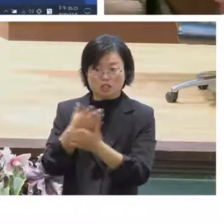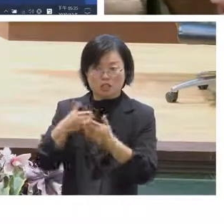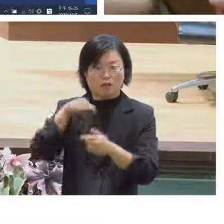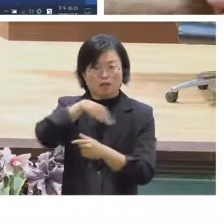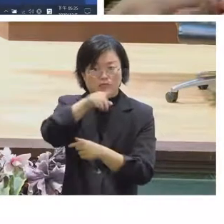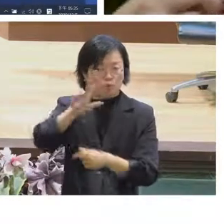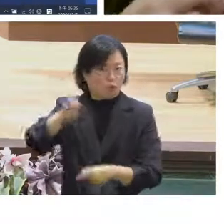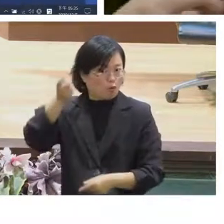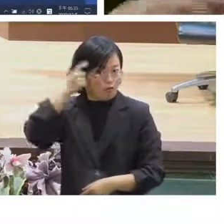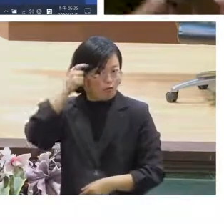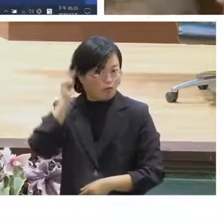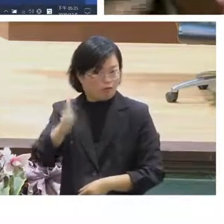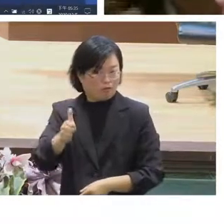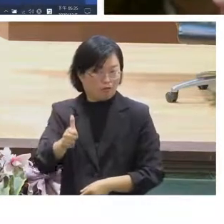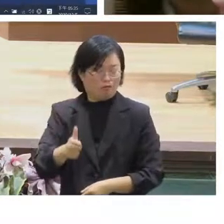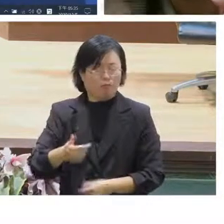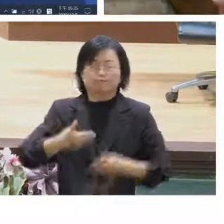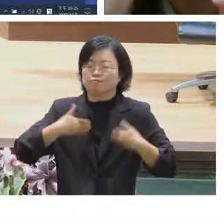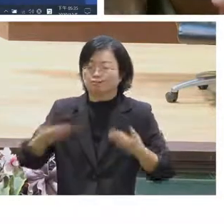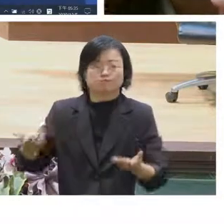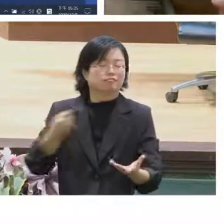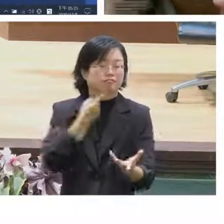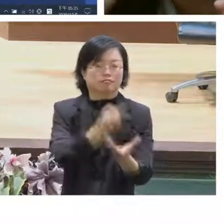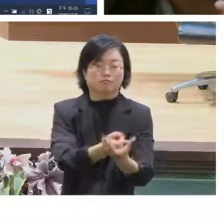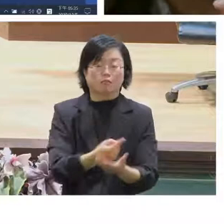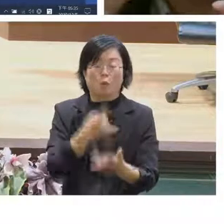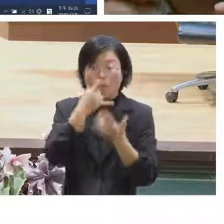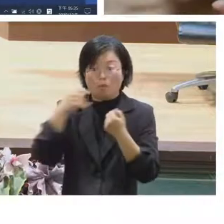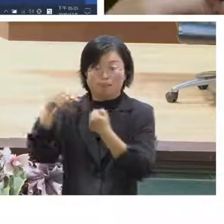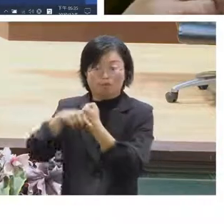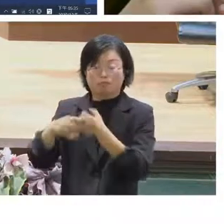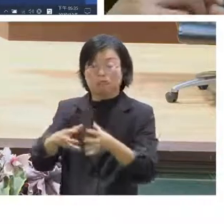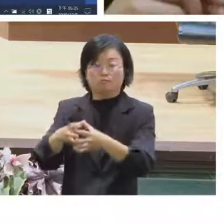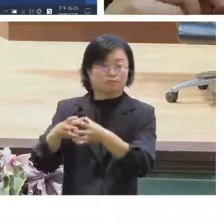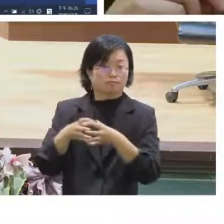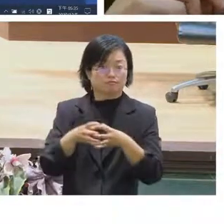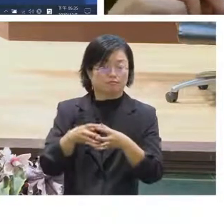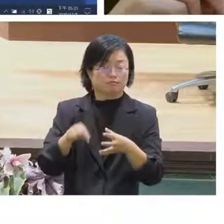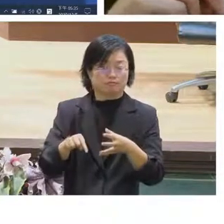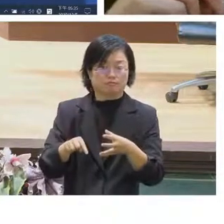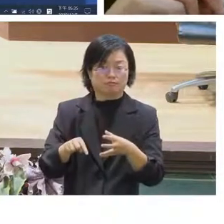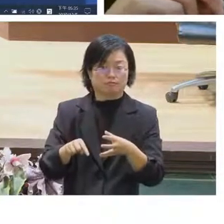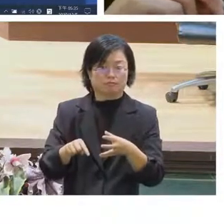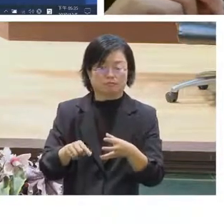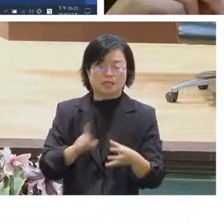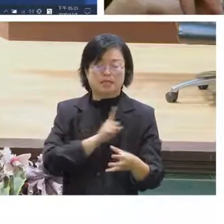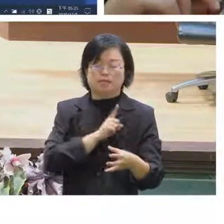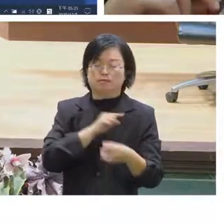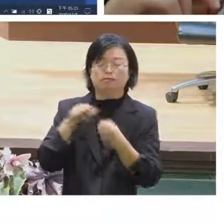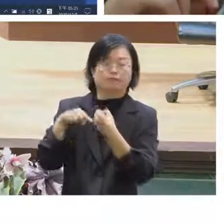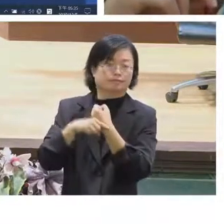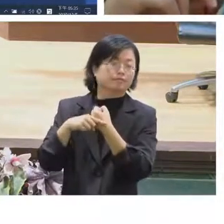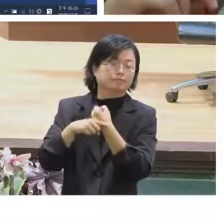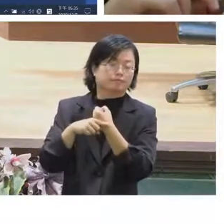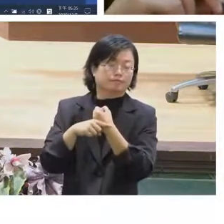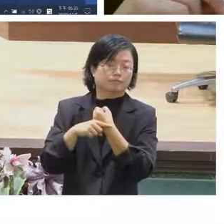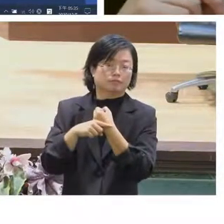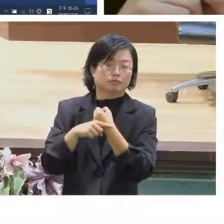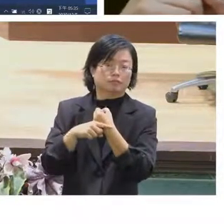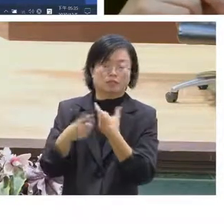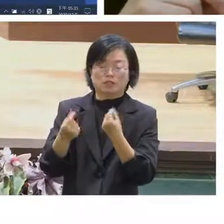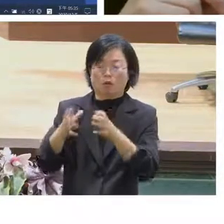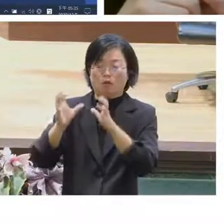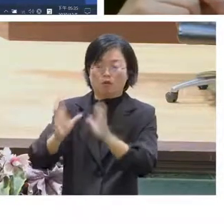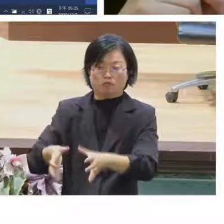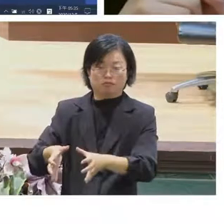让他们参与的方式。所以其实我们研究社真的，其实我们不只是自己做研究，而是真的开一个平台出